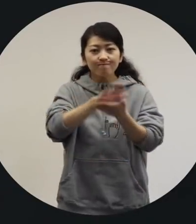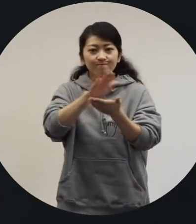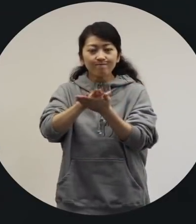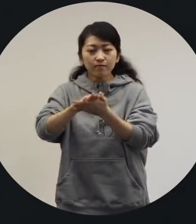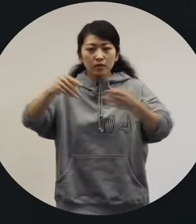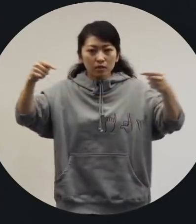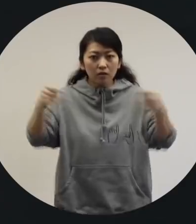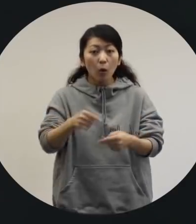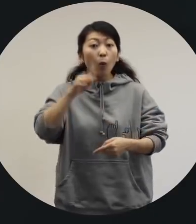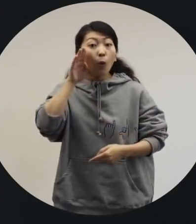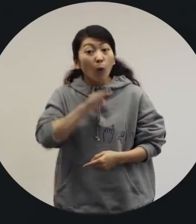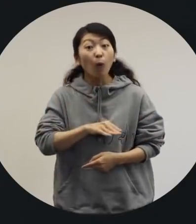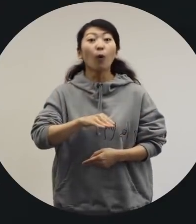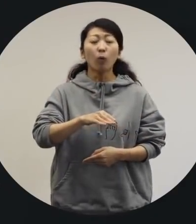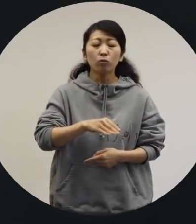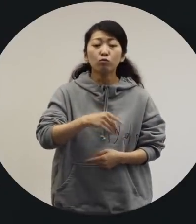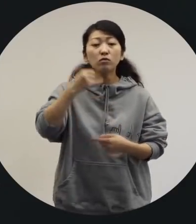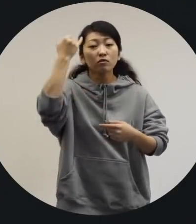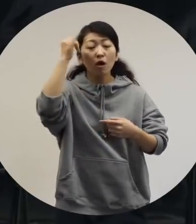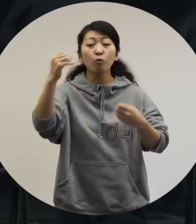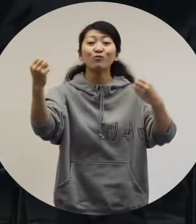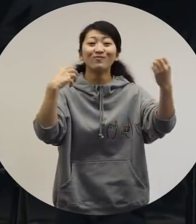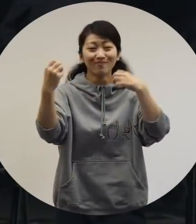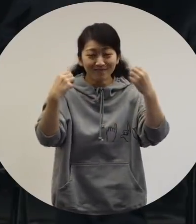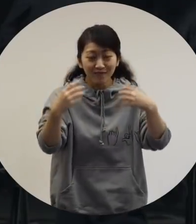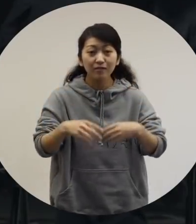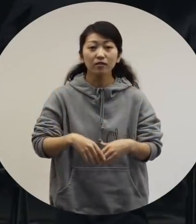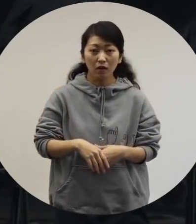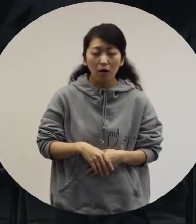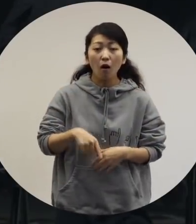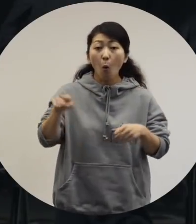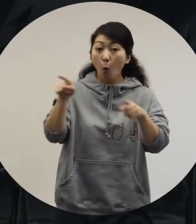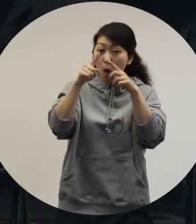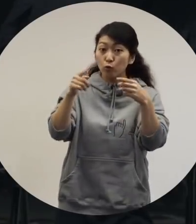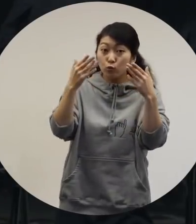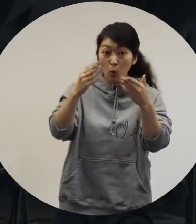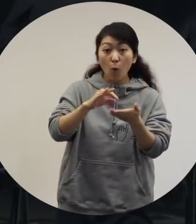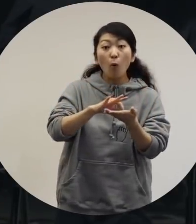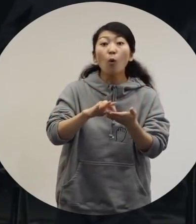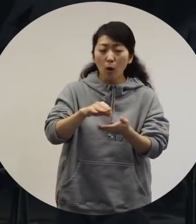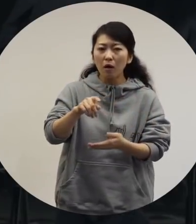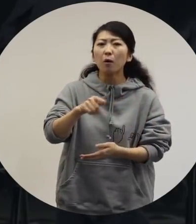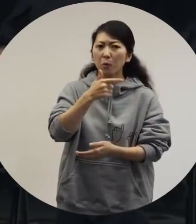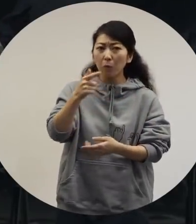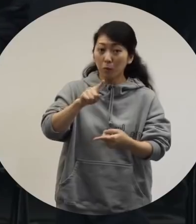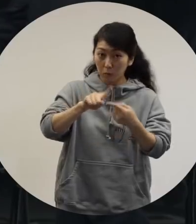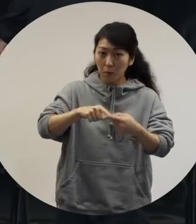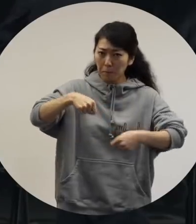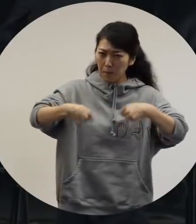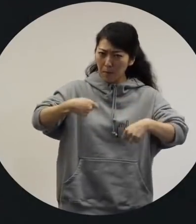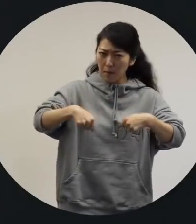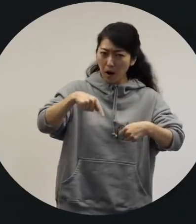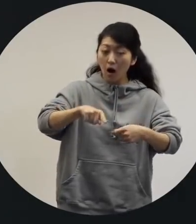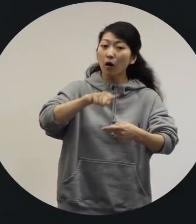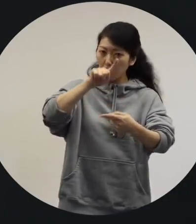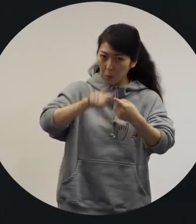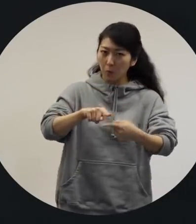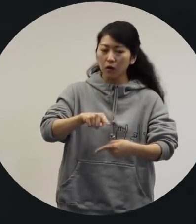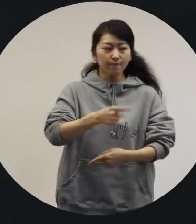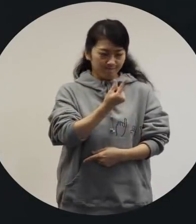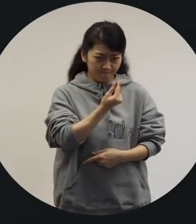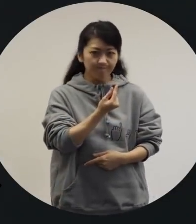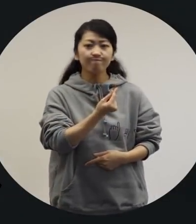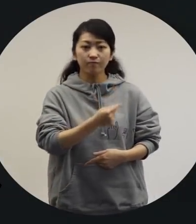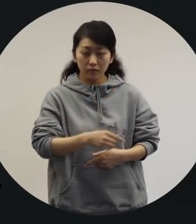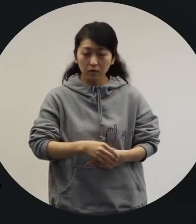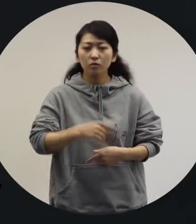わせられるようになったという、まあ、そういったご意見をいただいております。 ああ、音楽の授業とかで使うのは非常に、ね、打楽器を叩くのは非常に向いている装